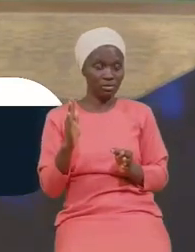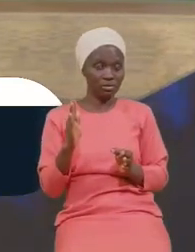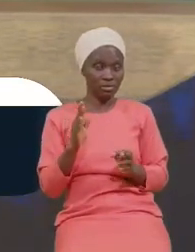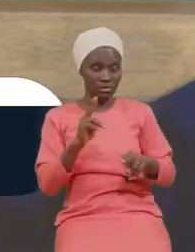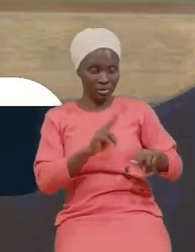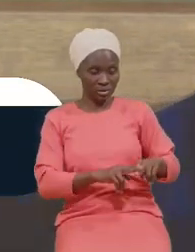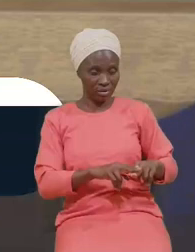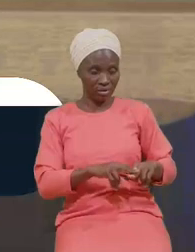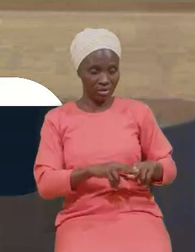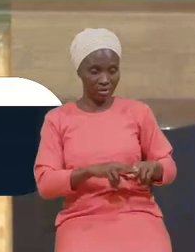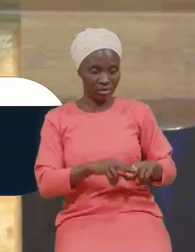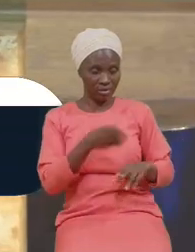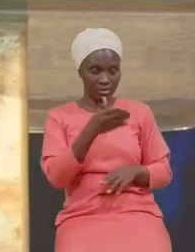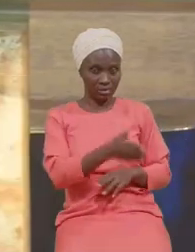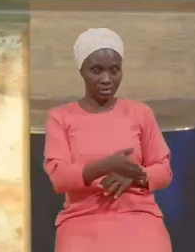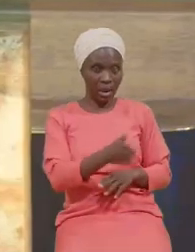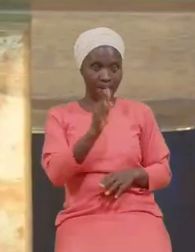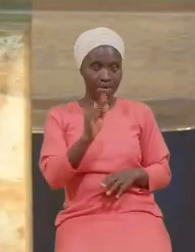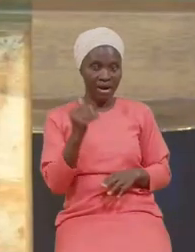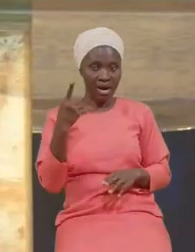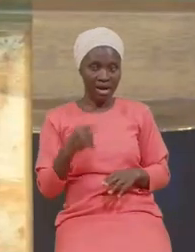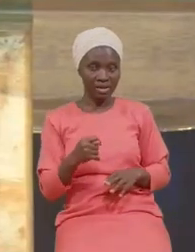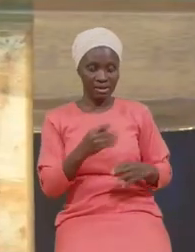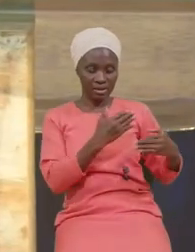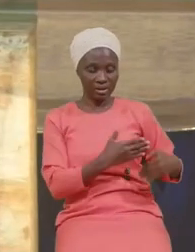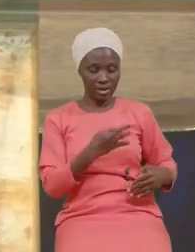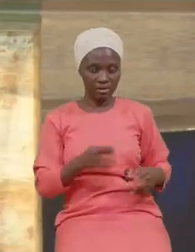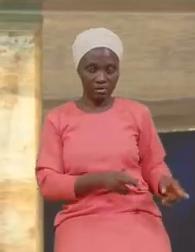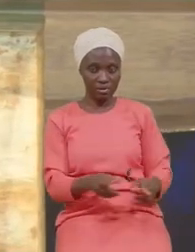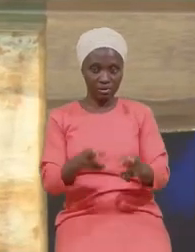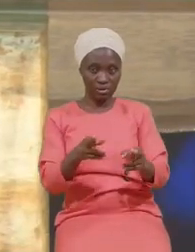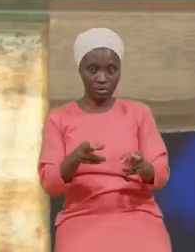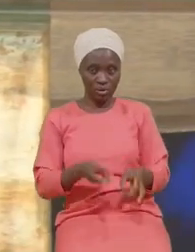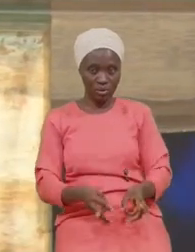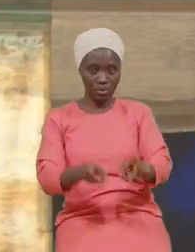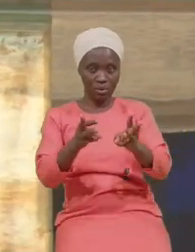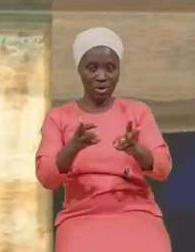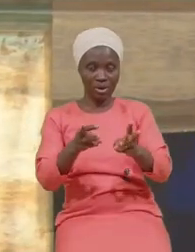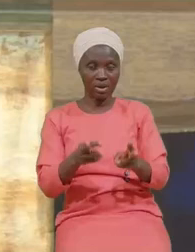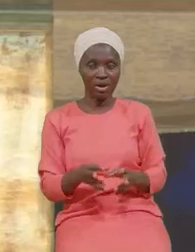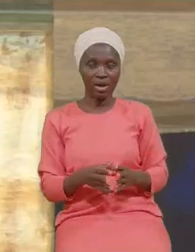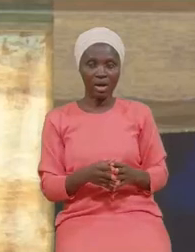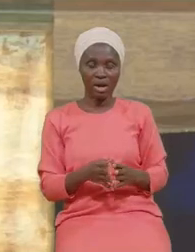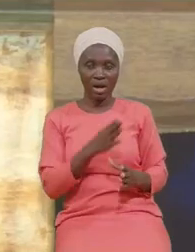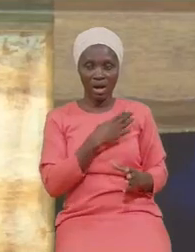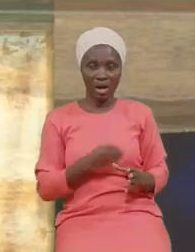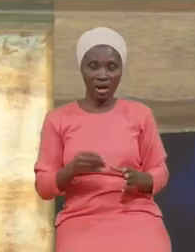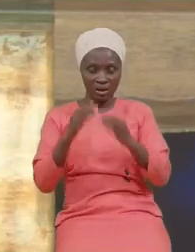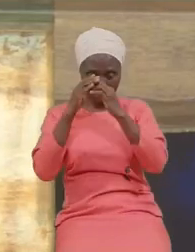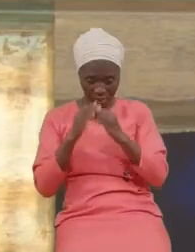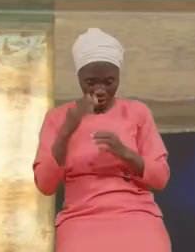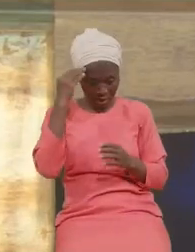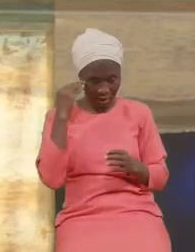sert au bord de la route et il